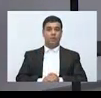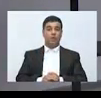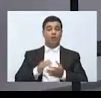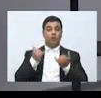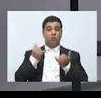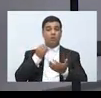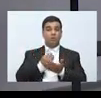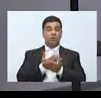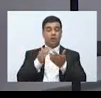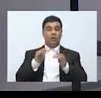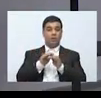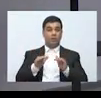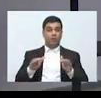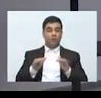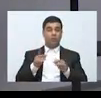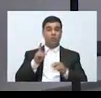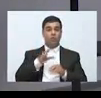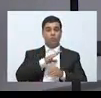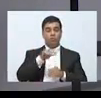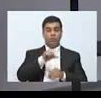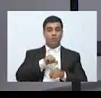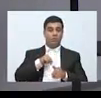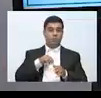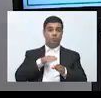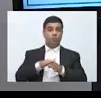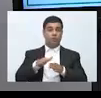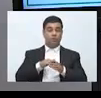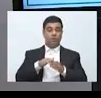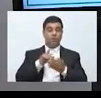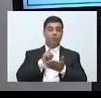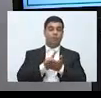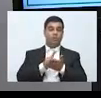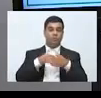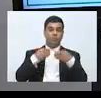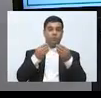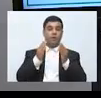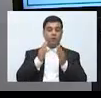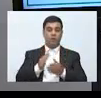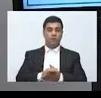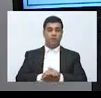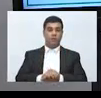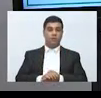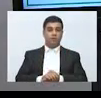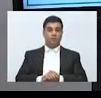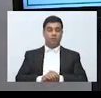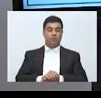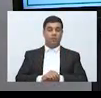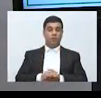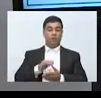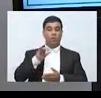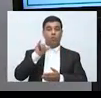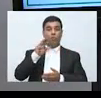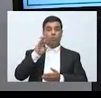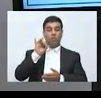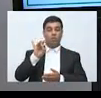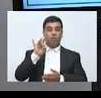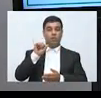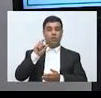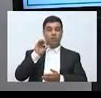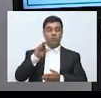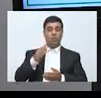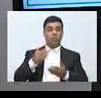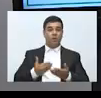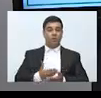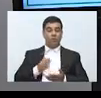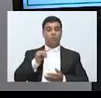Endi aziz o'quvchilar, mustaqil bajarish uchun topshiriq. O'tkir Rahmatning